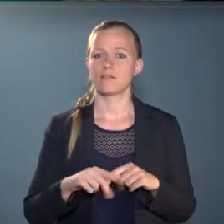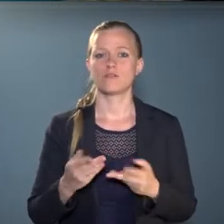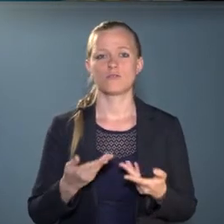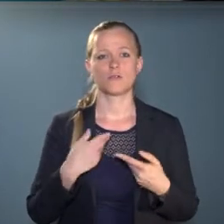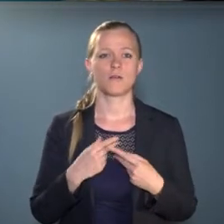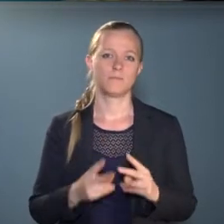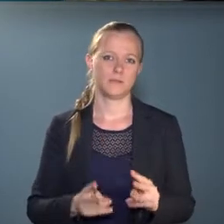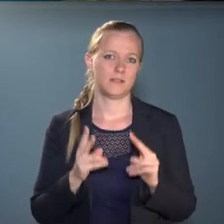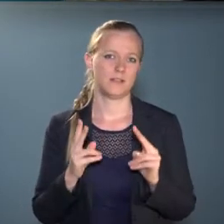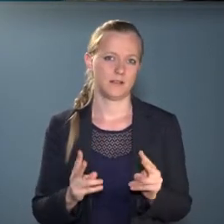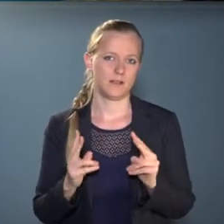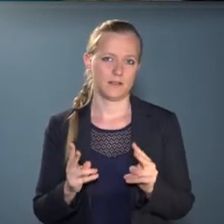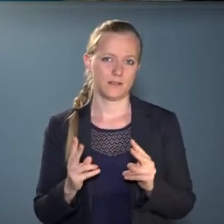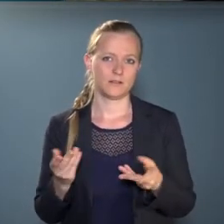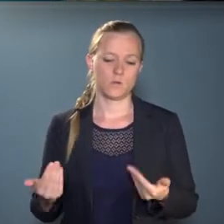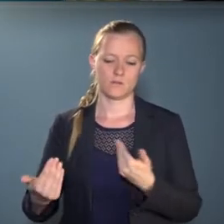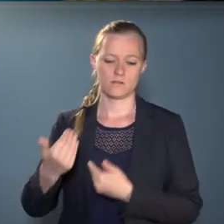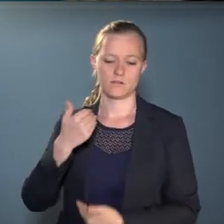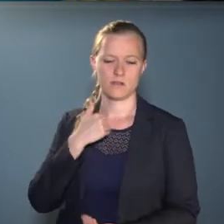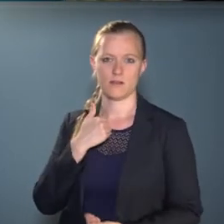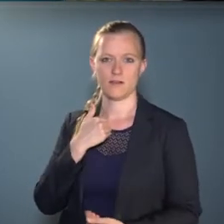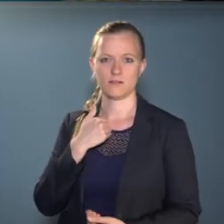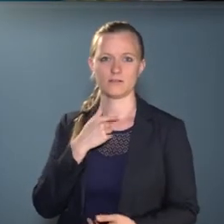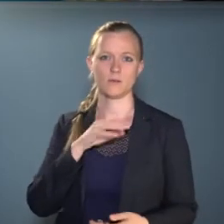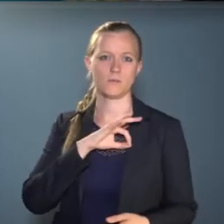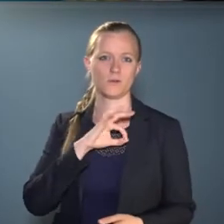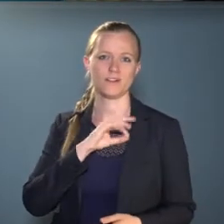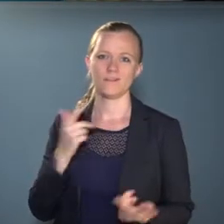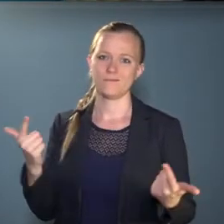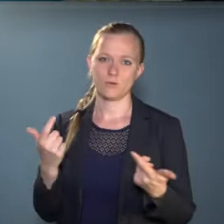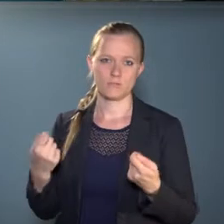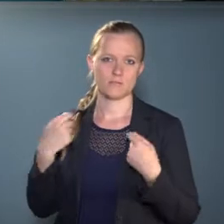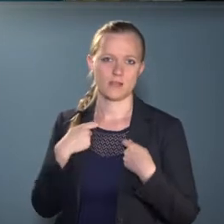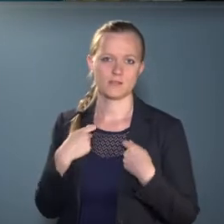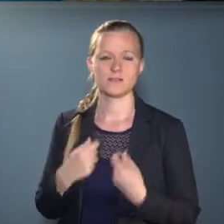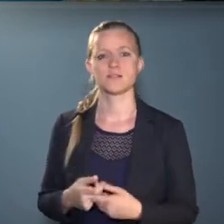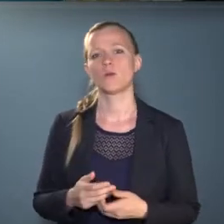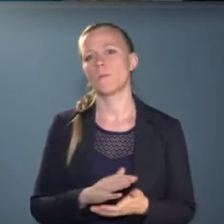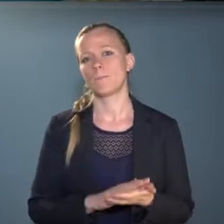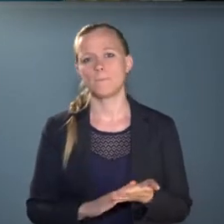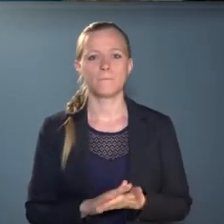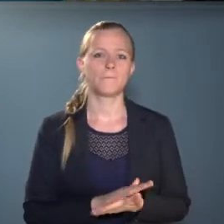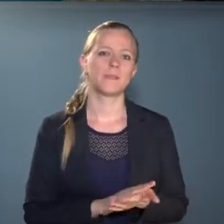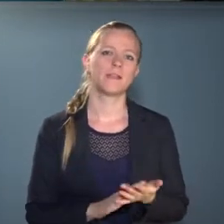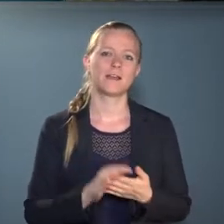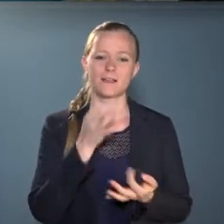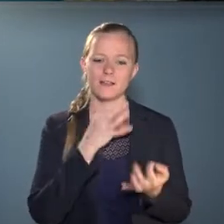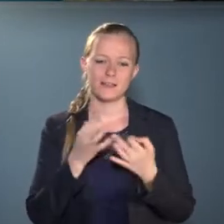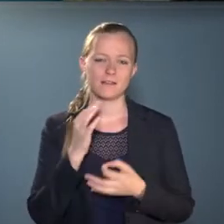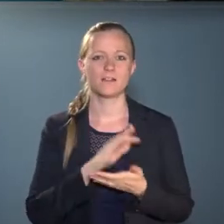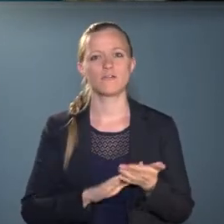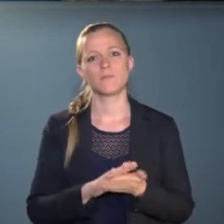itt a hozzánk forduló polgárok információt, hogy milyen jellegű kérdéskör,